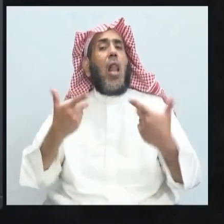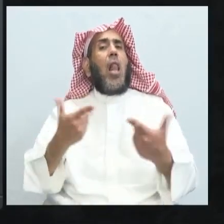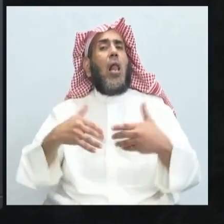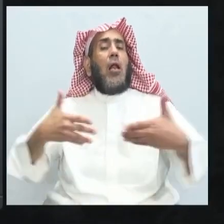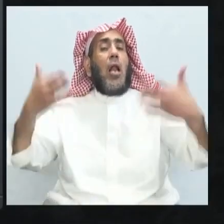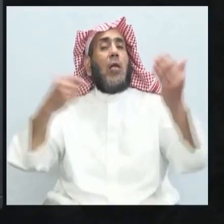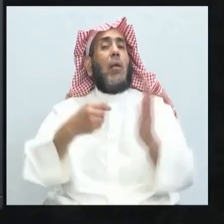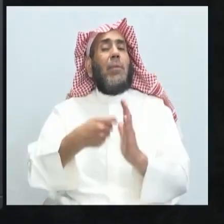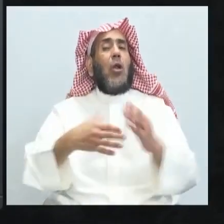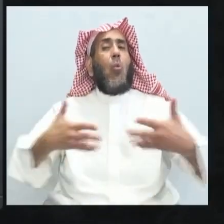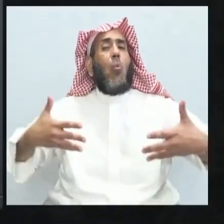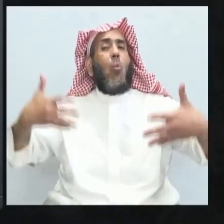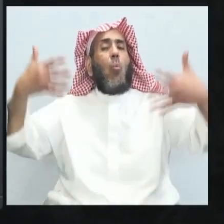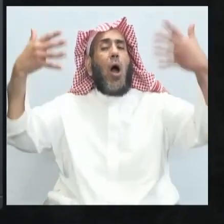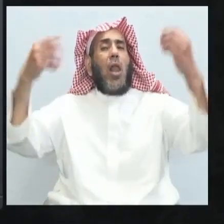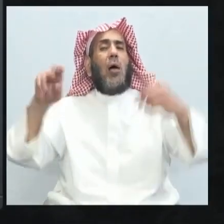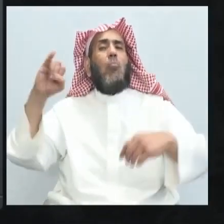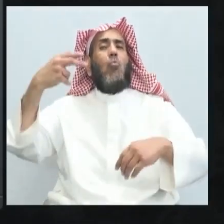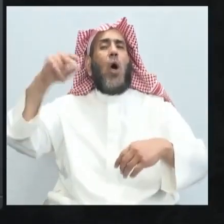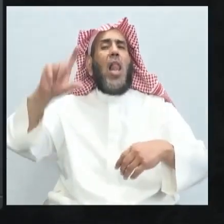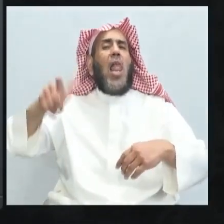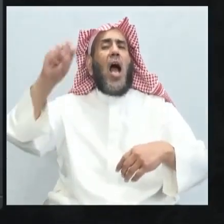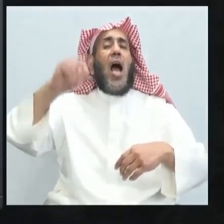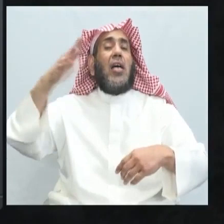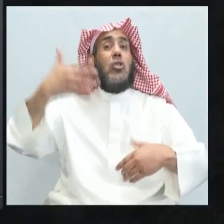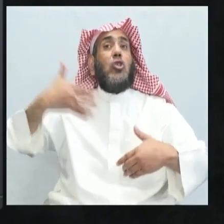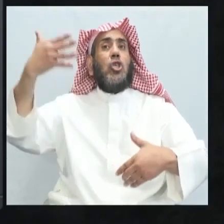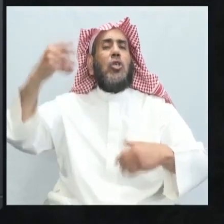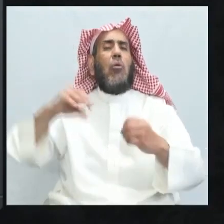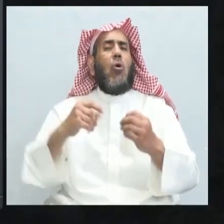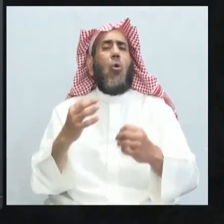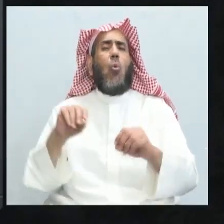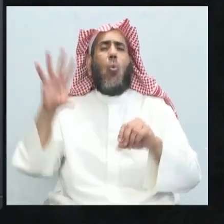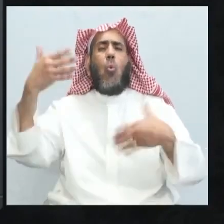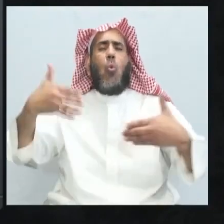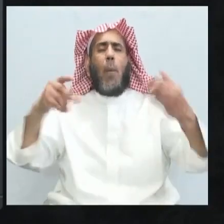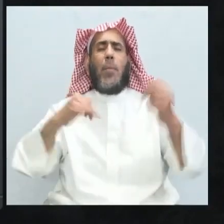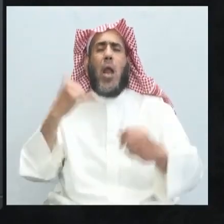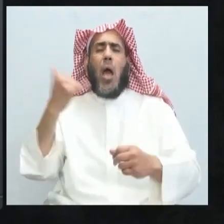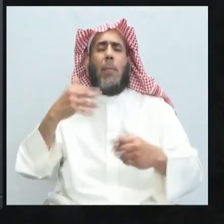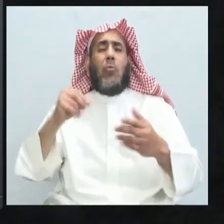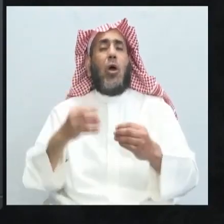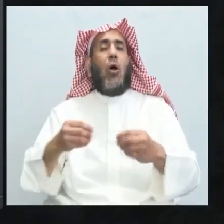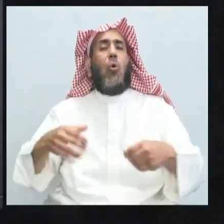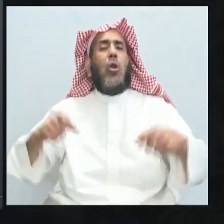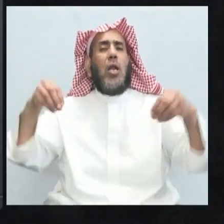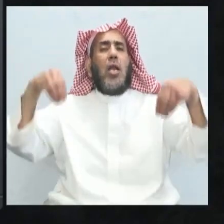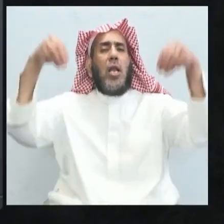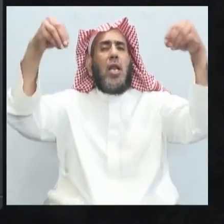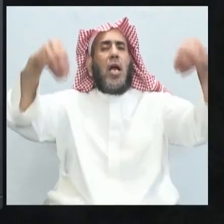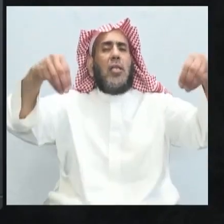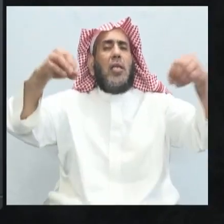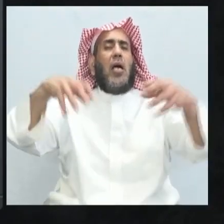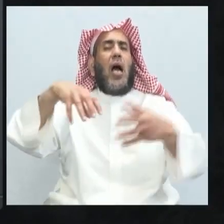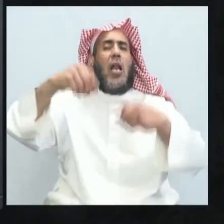عرفنا المعلقات وقلنا المعلقات لماذا سميت المعلقات وكيف انها هي قصائد من اهم القصائد التي اما انها علقت بعضهم قال